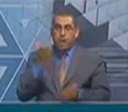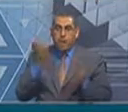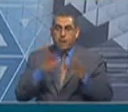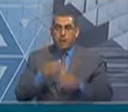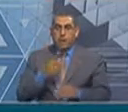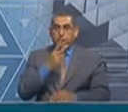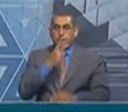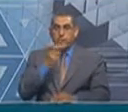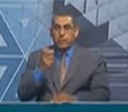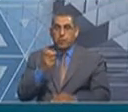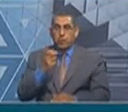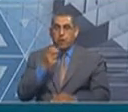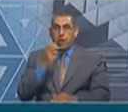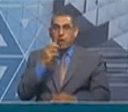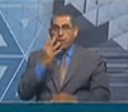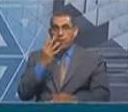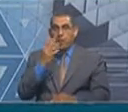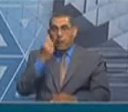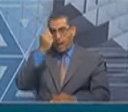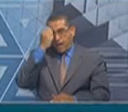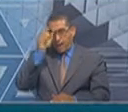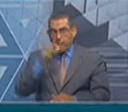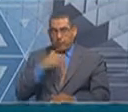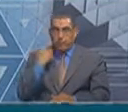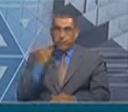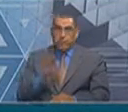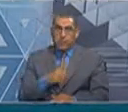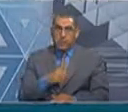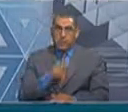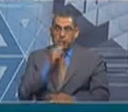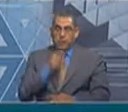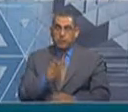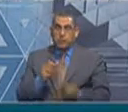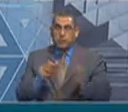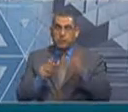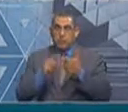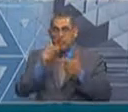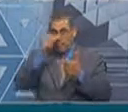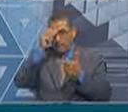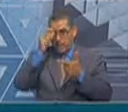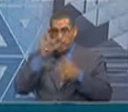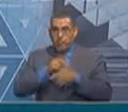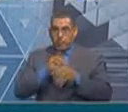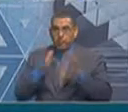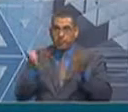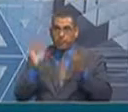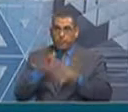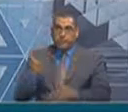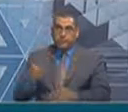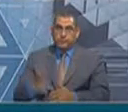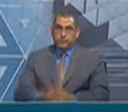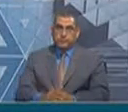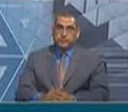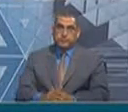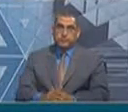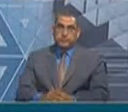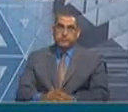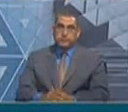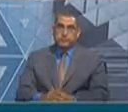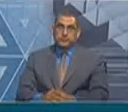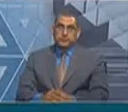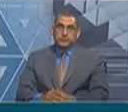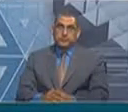أكثر من 204 آلاف حالة وفاة، تليها الهند من حيث عدد المصابين.